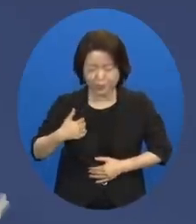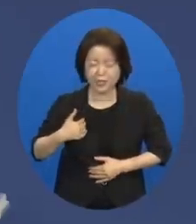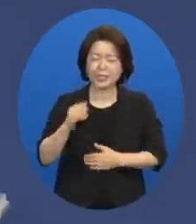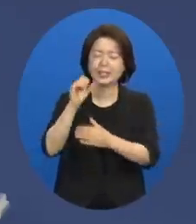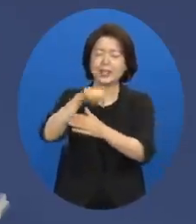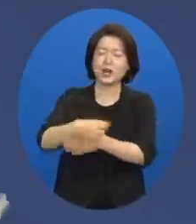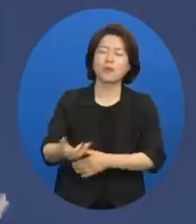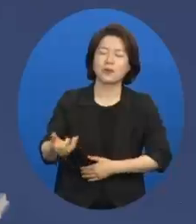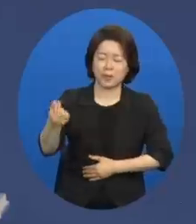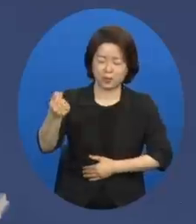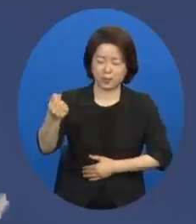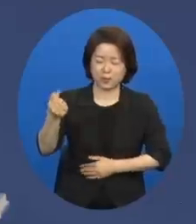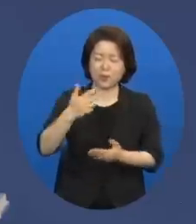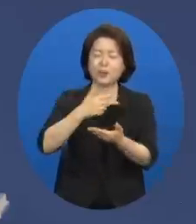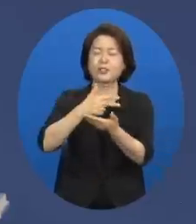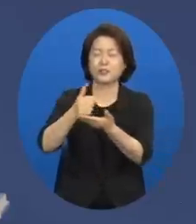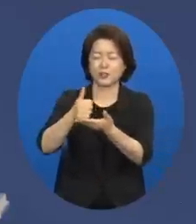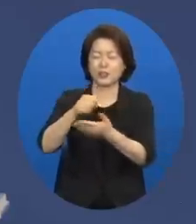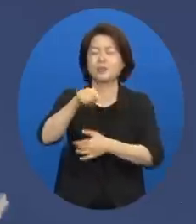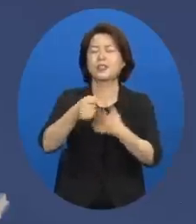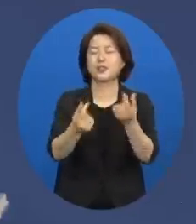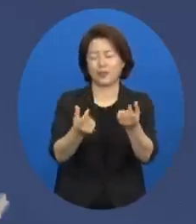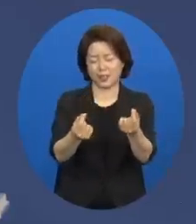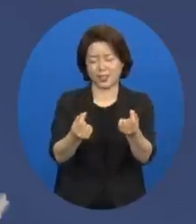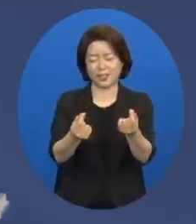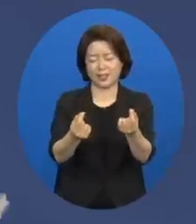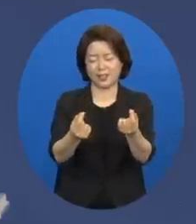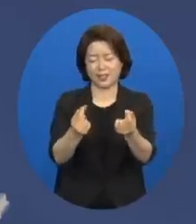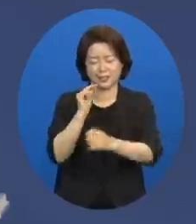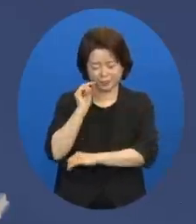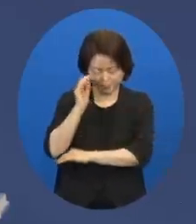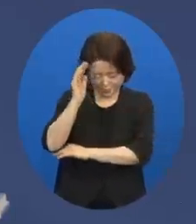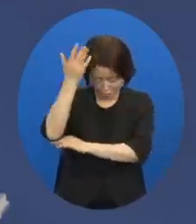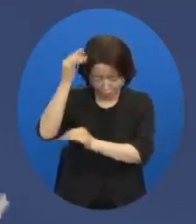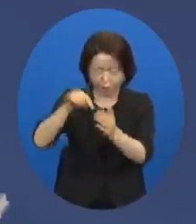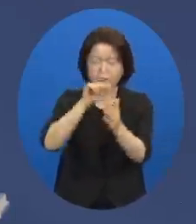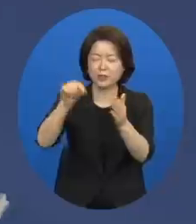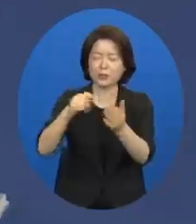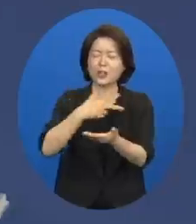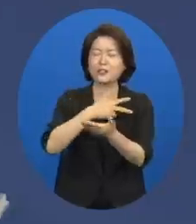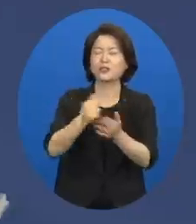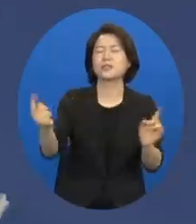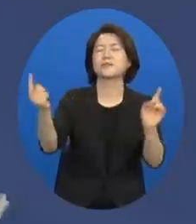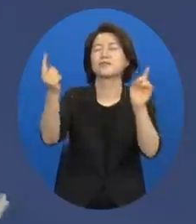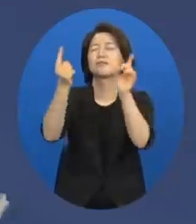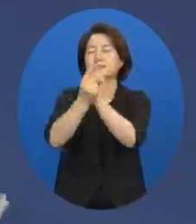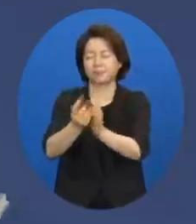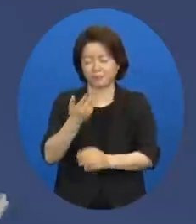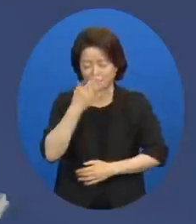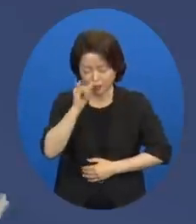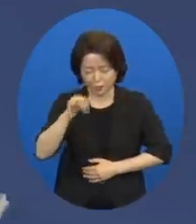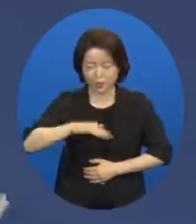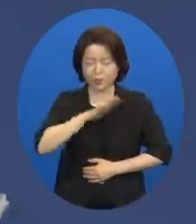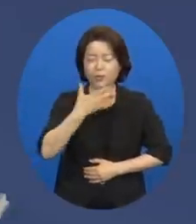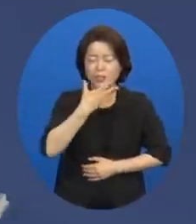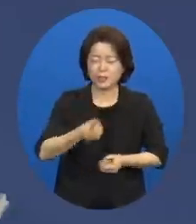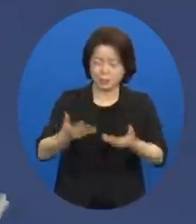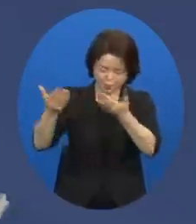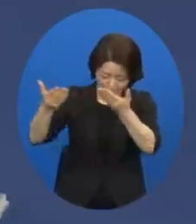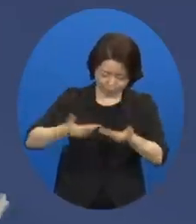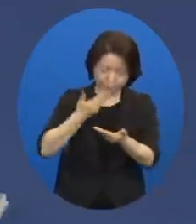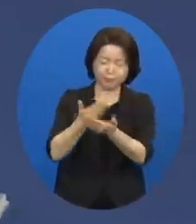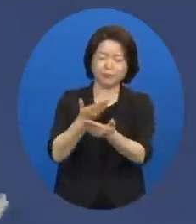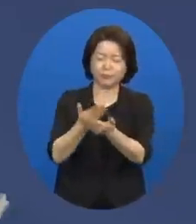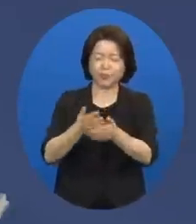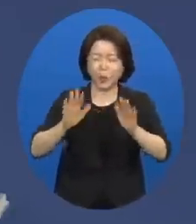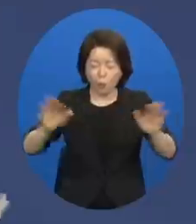맺고 주님 그렇게 영광 가운데 주님 만날 수 있도록 우리를 축복해 주세요.